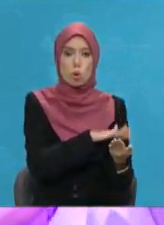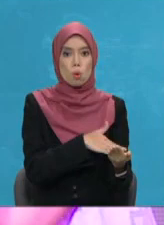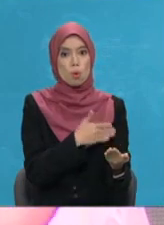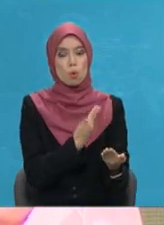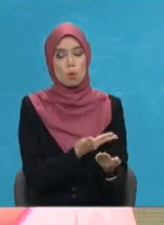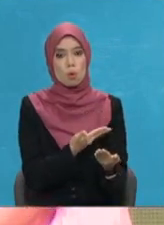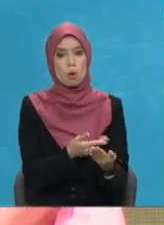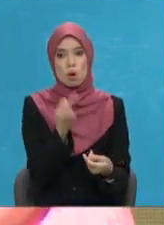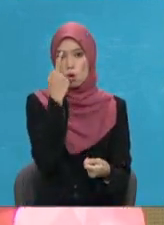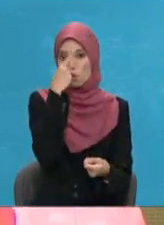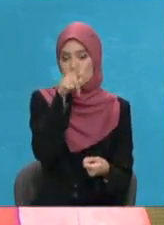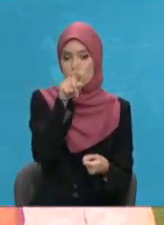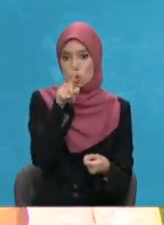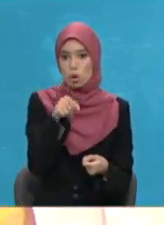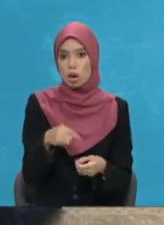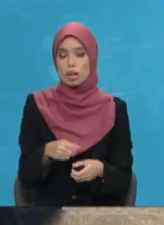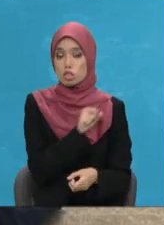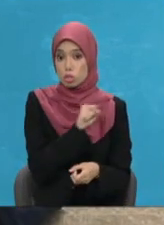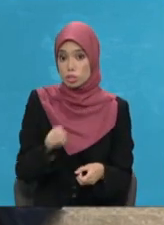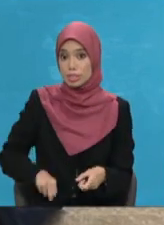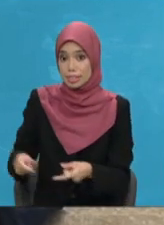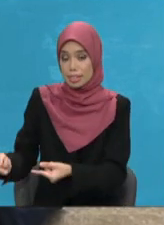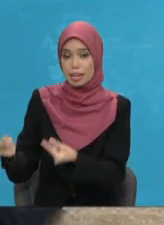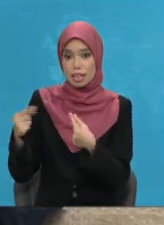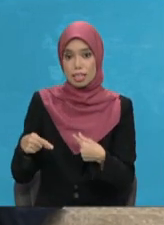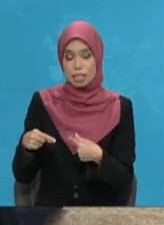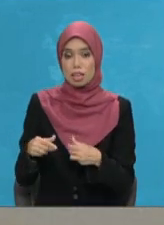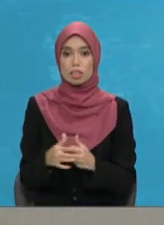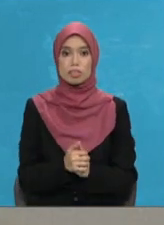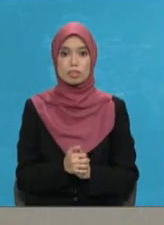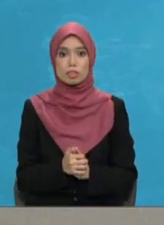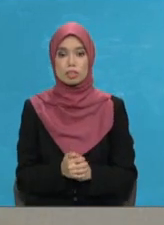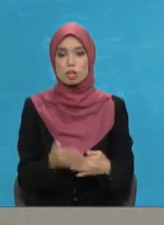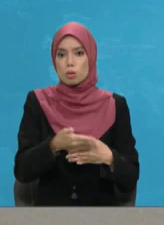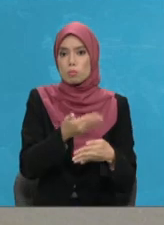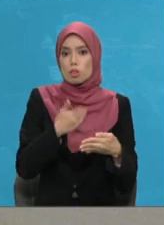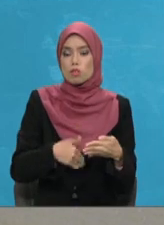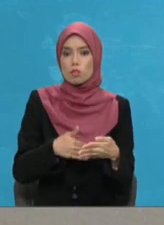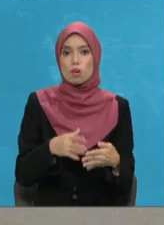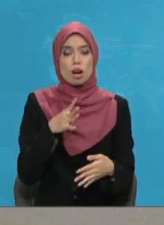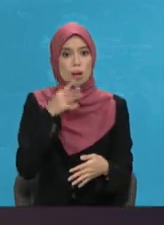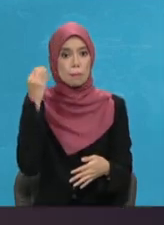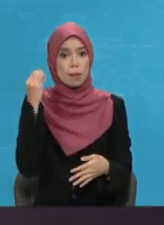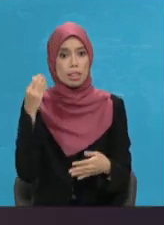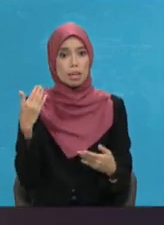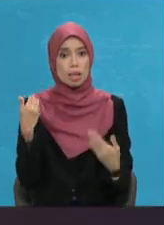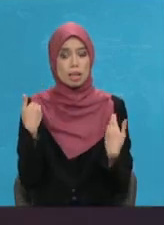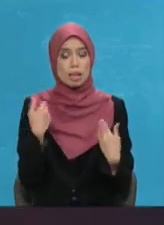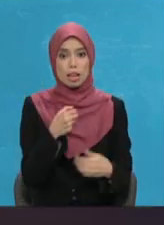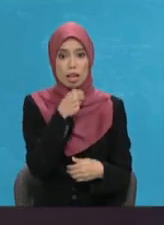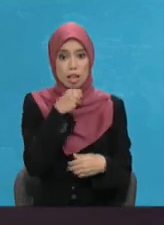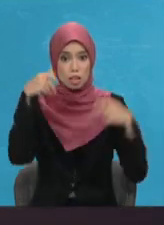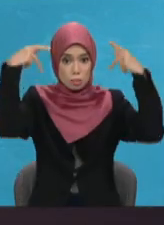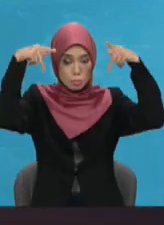keberangkatan negara Baginda sebelum berangkat maling Baginda disembahkan dan ucapan selamat berangkat daripada presiden